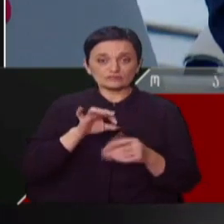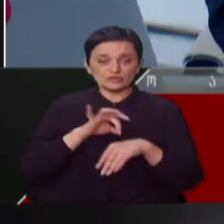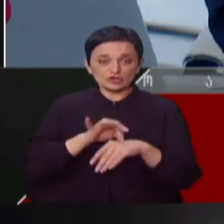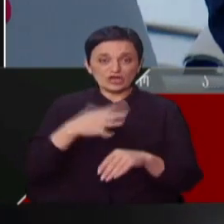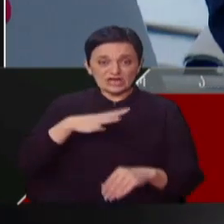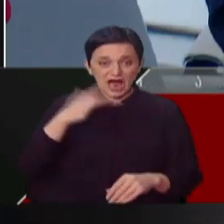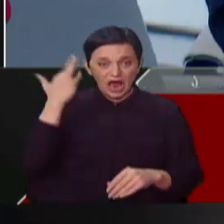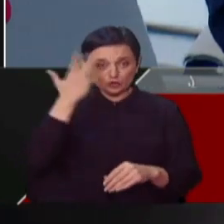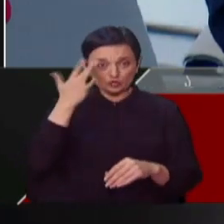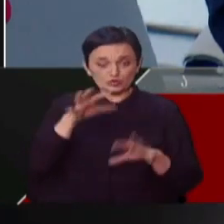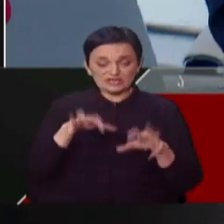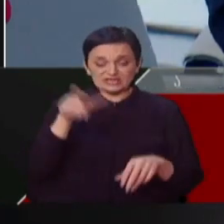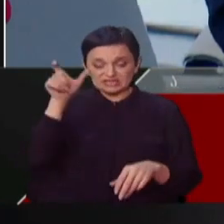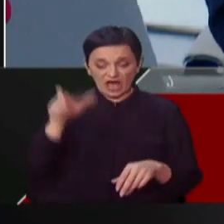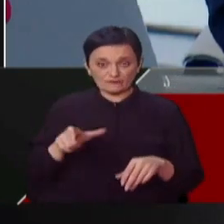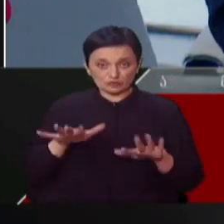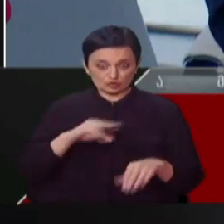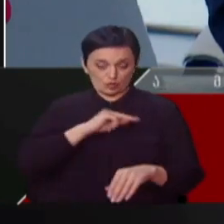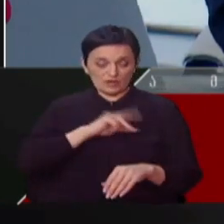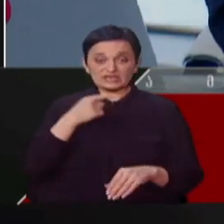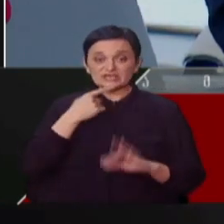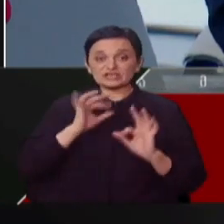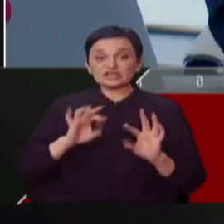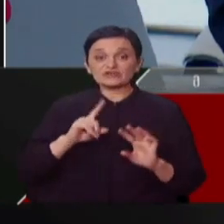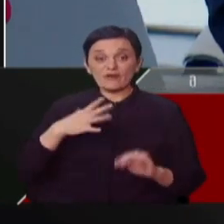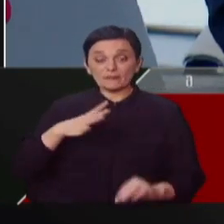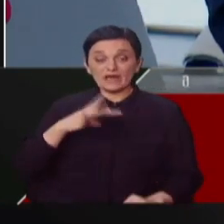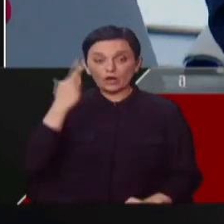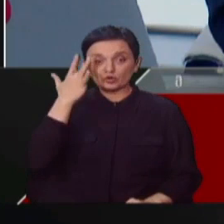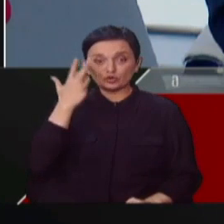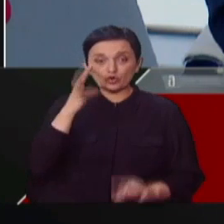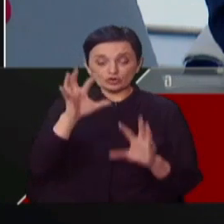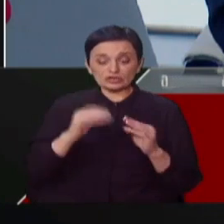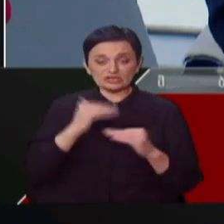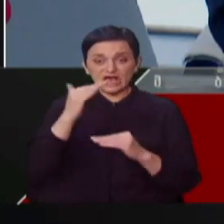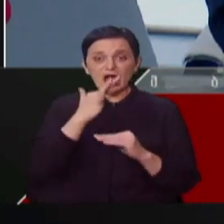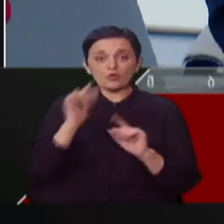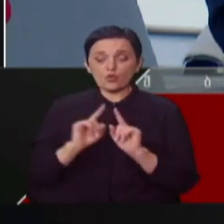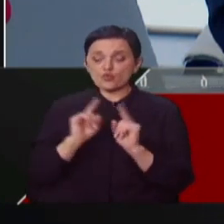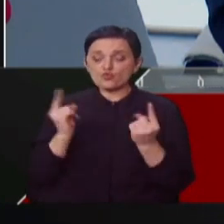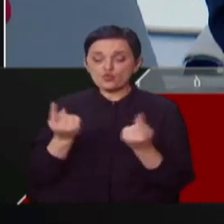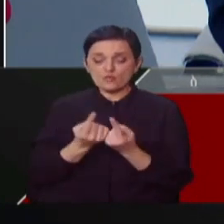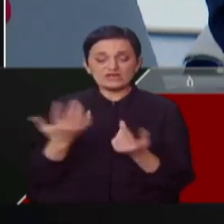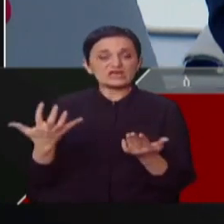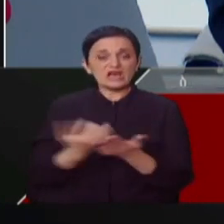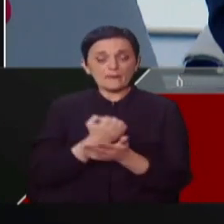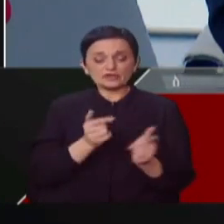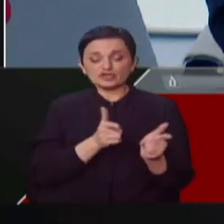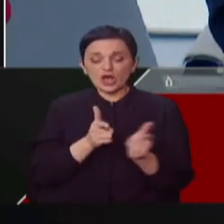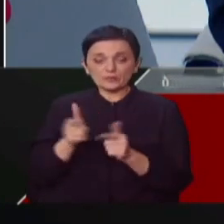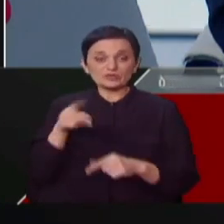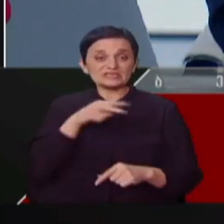ქართული ოცნების კვლავ თავმჯდომარის რანგში. Მან აღნიშნა, რომ ქართული ოცნება საკონსტიტუციო უმრავლესობით გამარჯვებისთვის